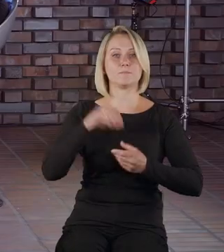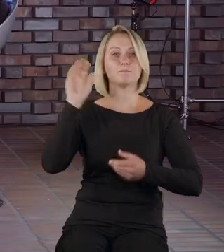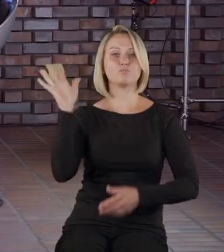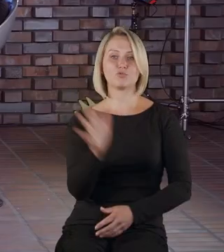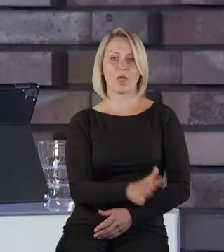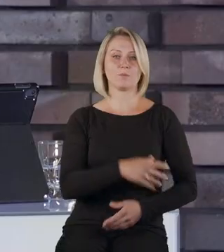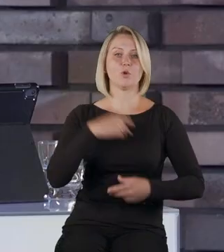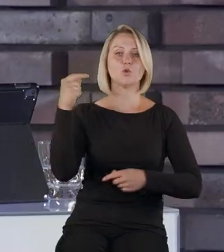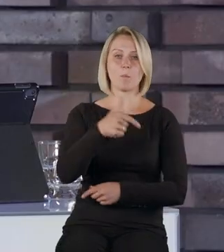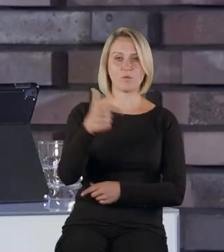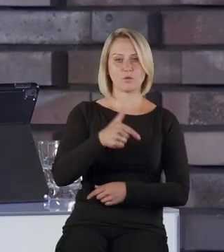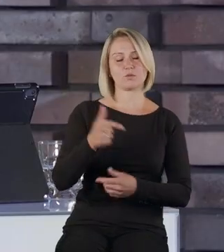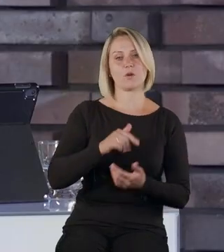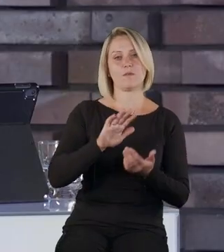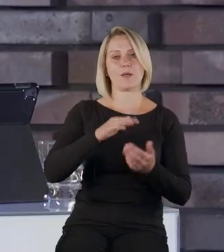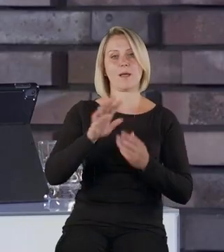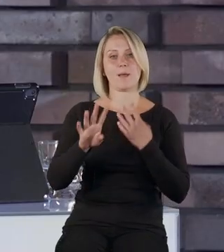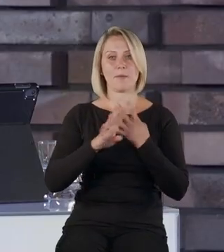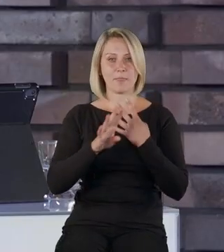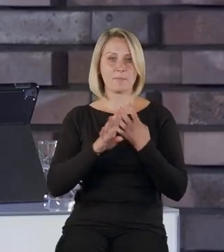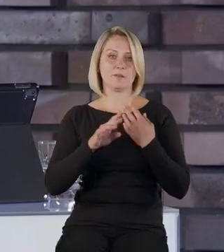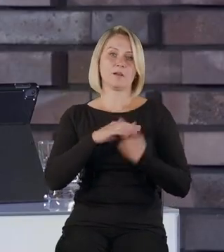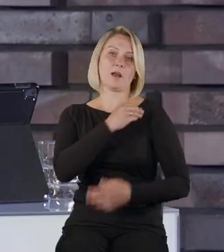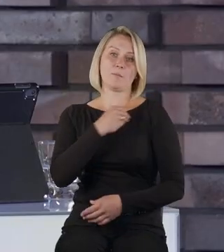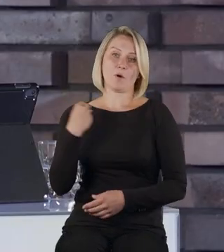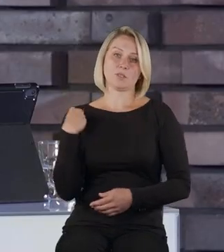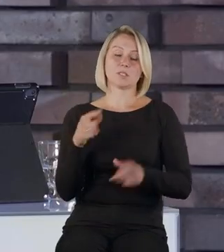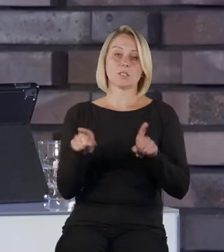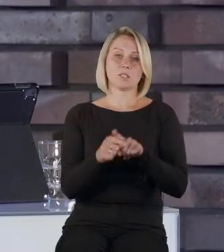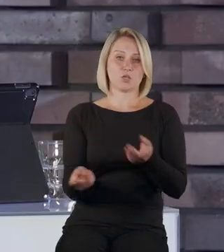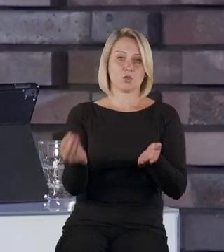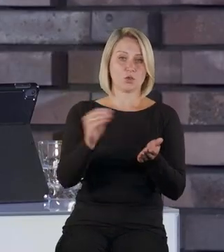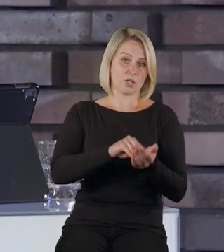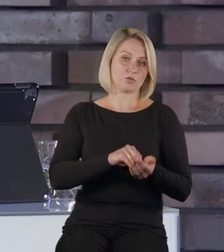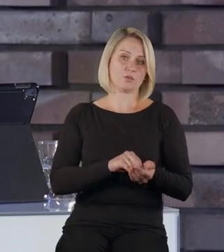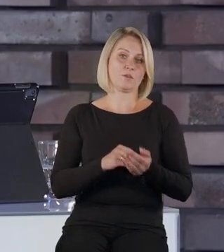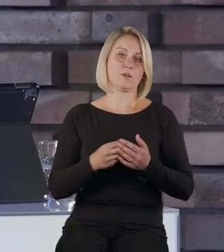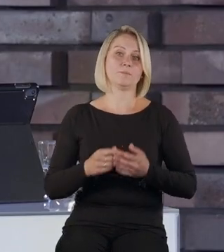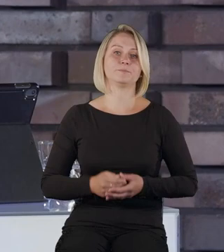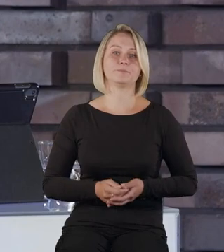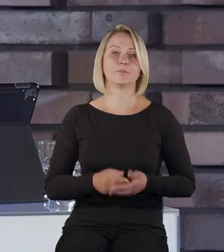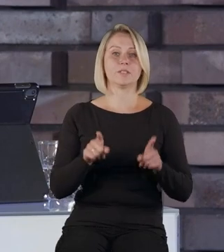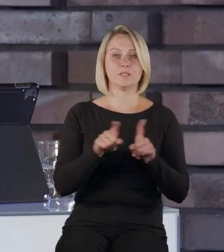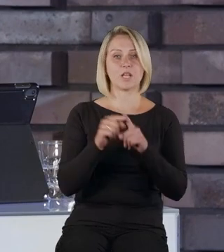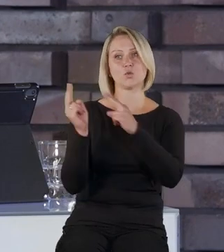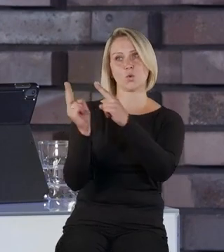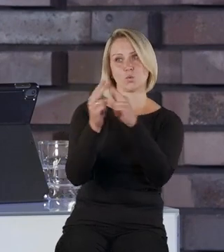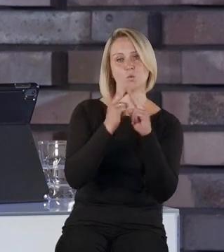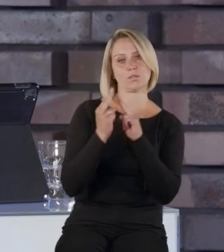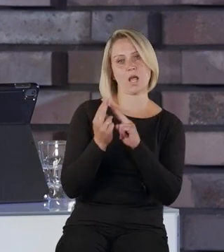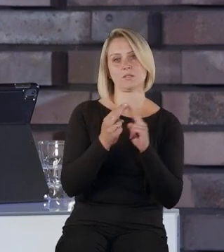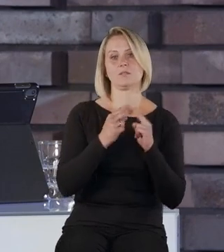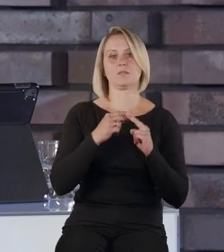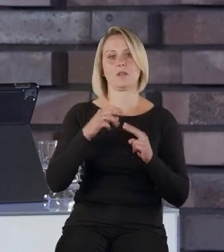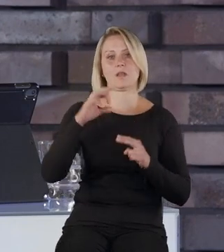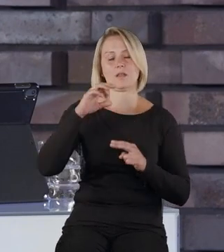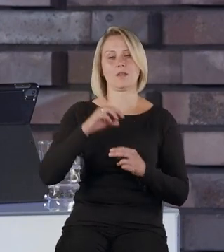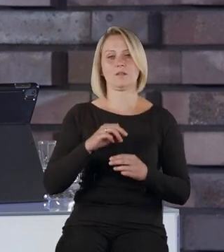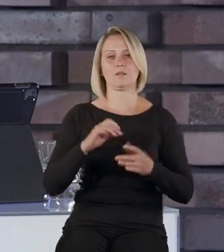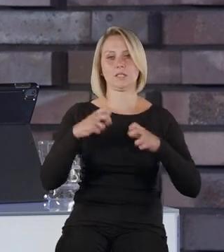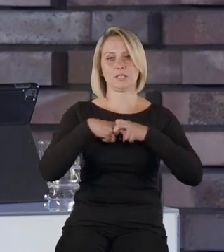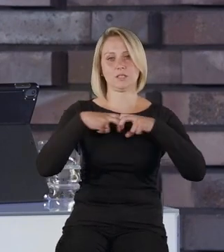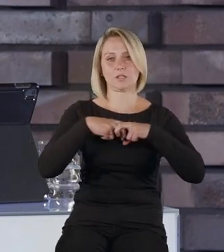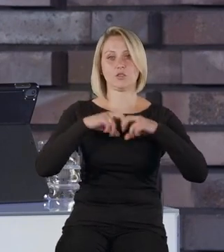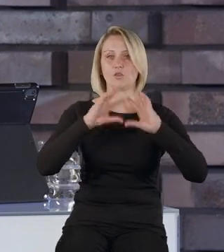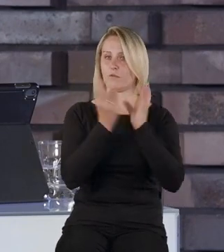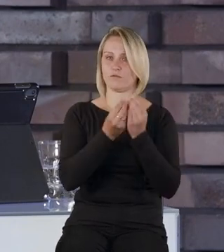obowiązkowych takich jak matematyka czy polski oraz przedmiotów dodatkowych oraz konsultacje online. Wszystkie te specjalne materiały są